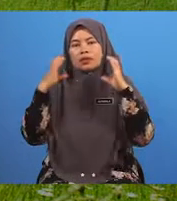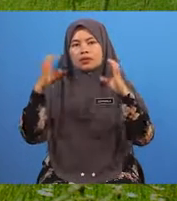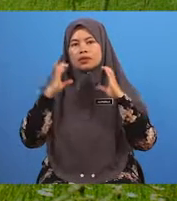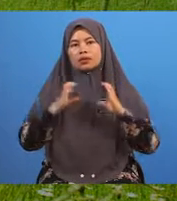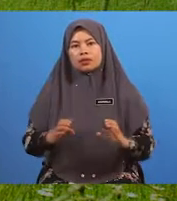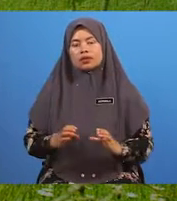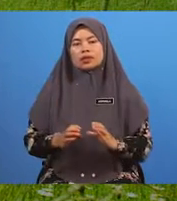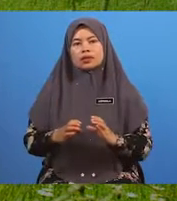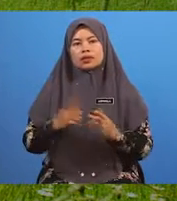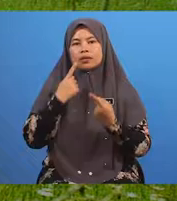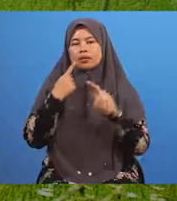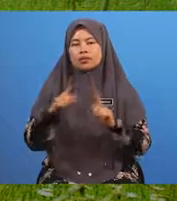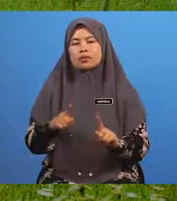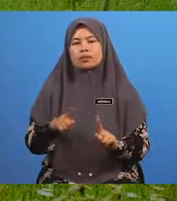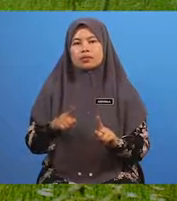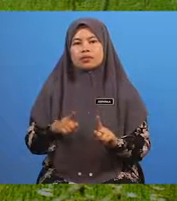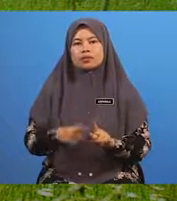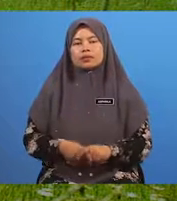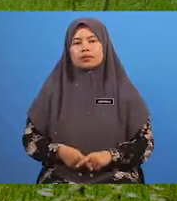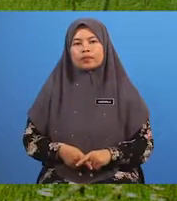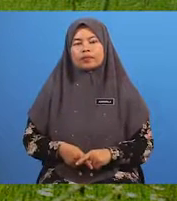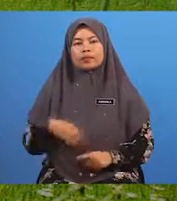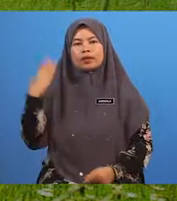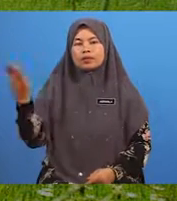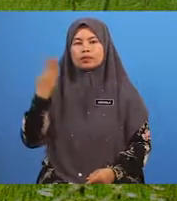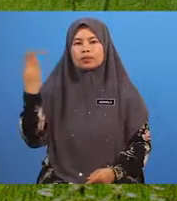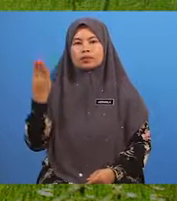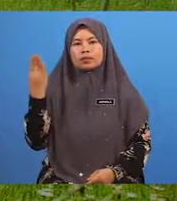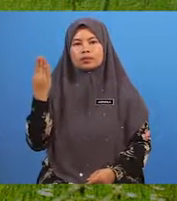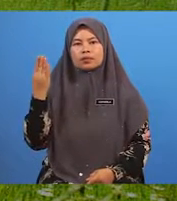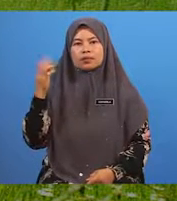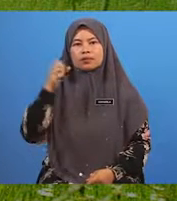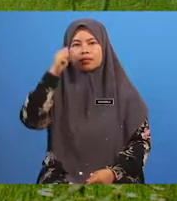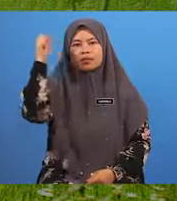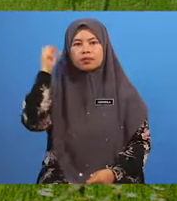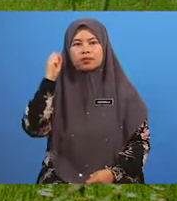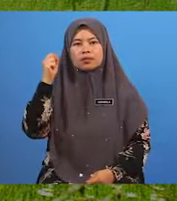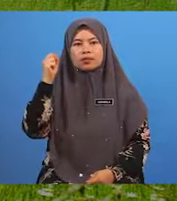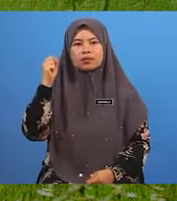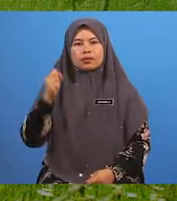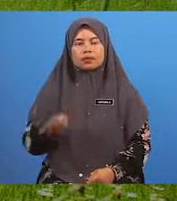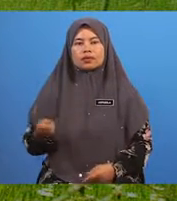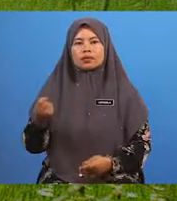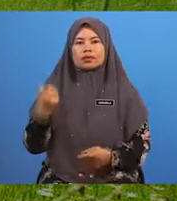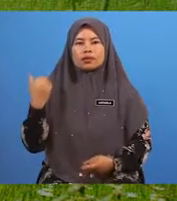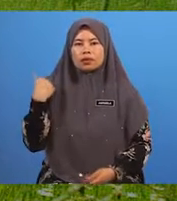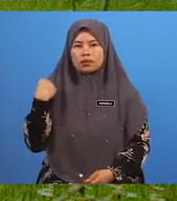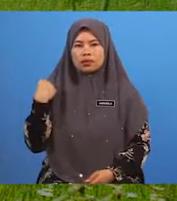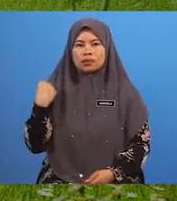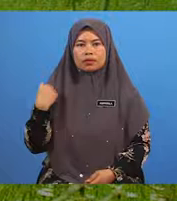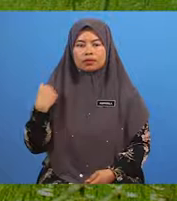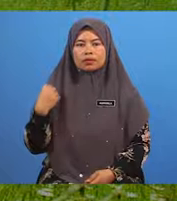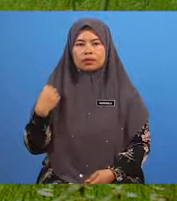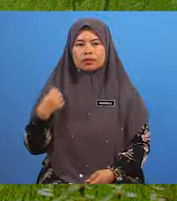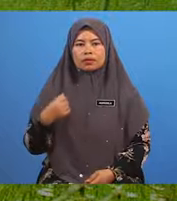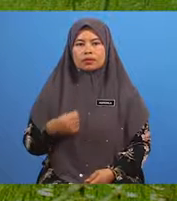bagi soalan pengertian atau maksud. Kebiasaannya, soalan jenis pengertian atau maksud ini diberikan dalam bentuk